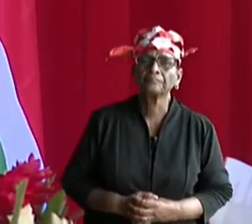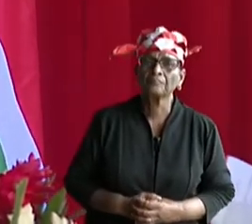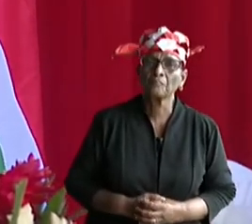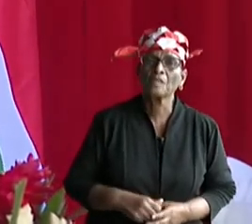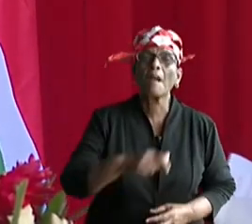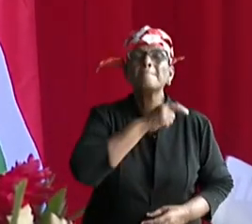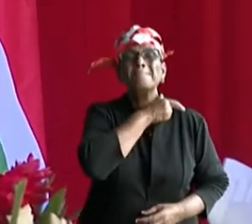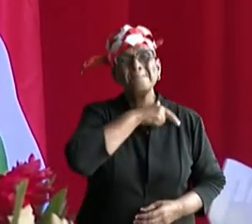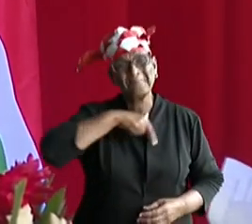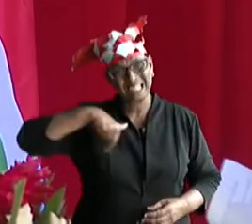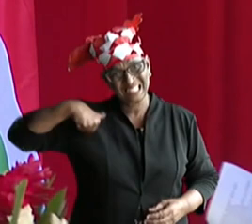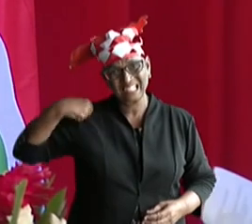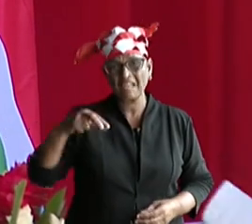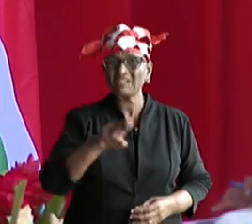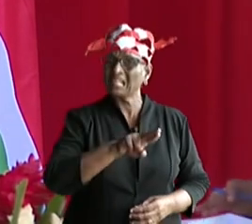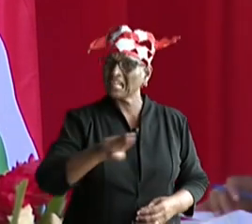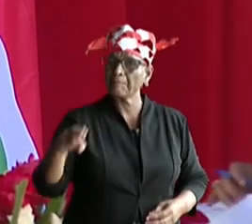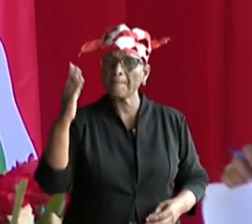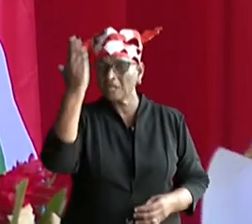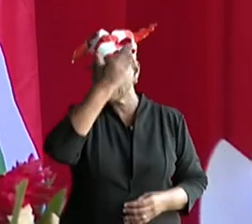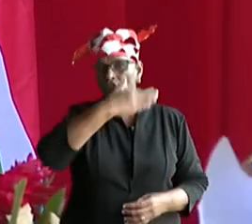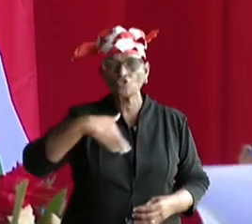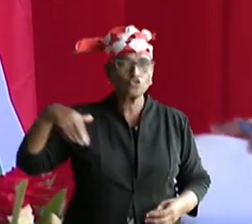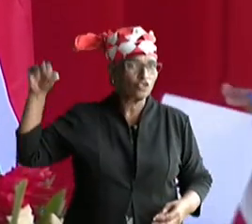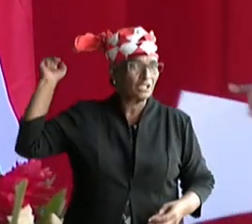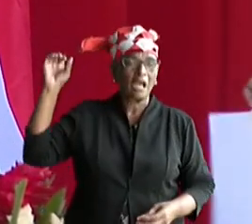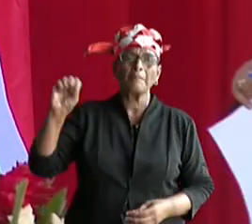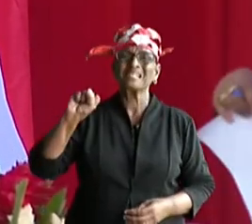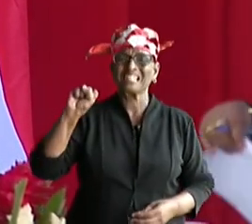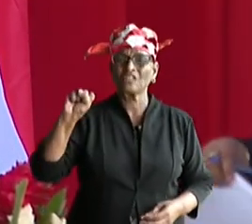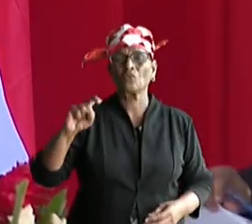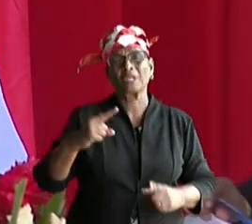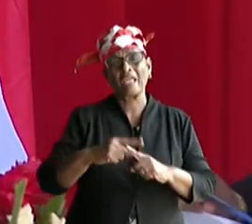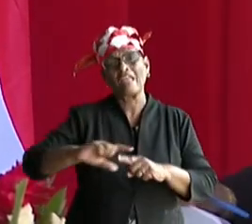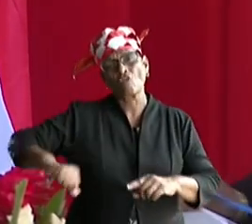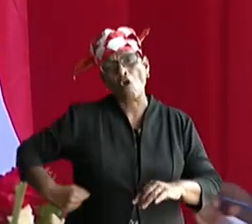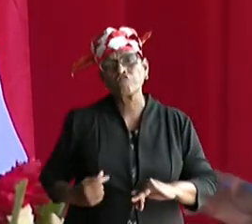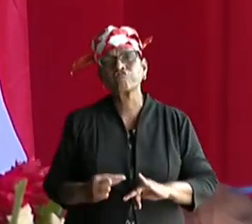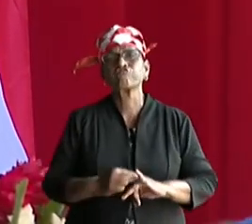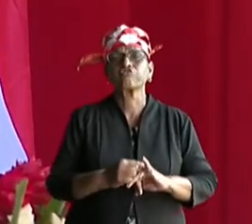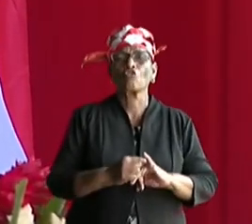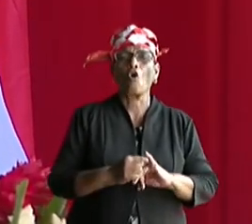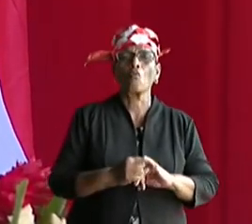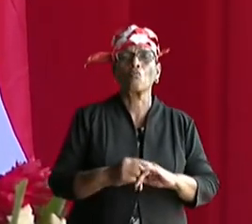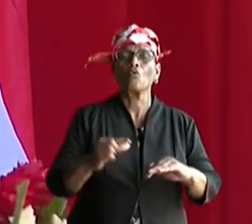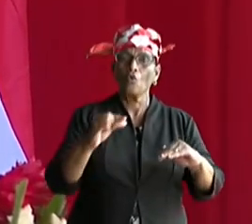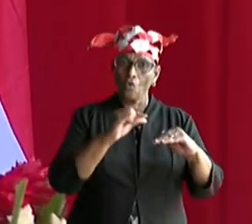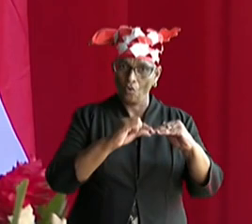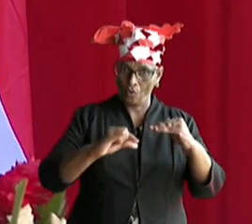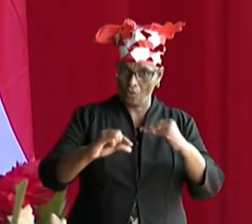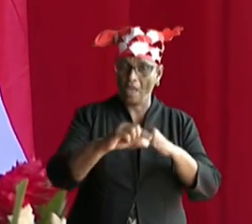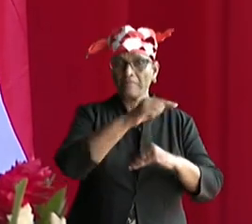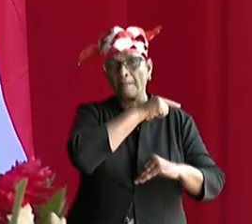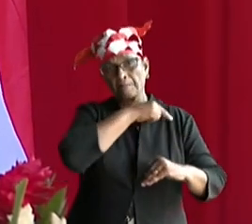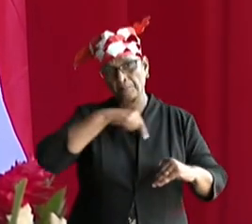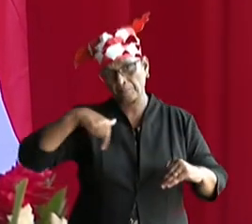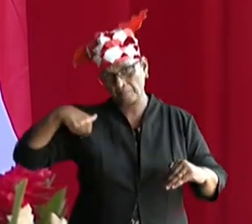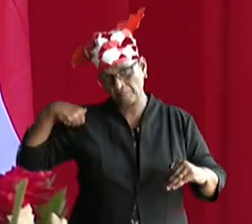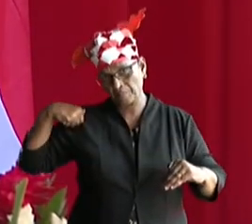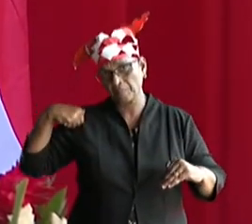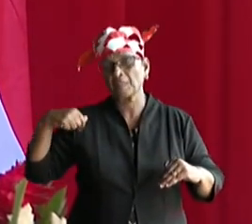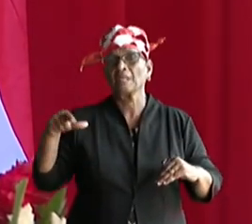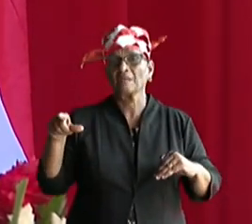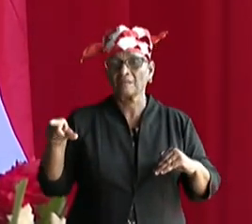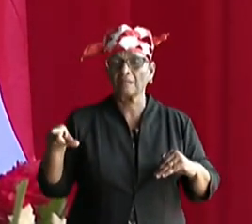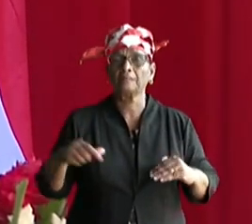president van de Republiek Suriname, zijn excellentie Chan Santokhi en echtgenote, de president van Republiek Guyana, his excellency Dr. Irfan Ali